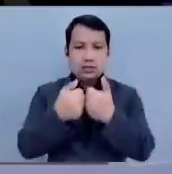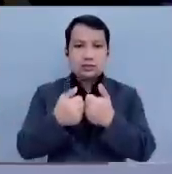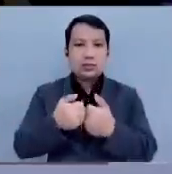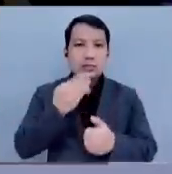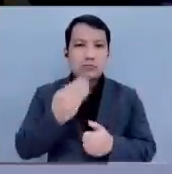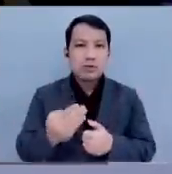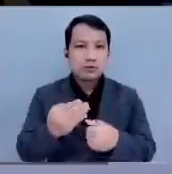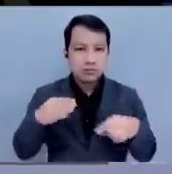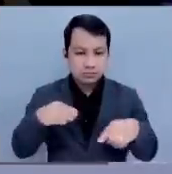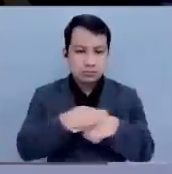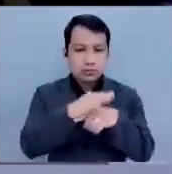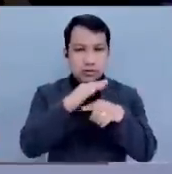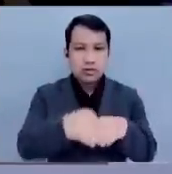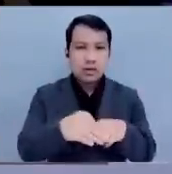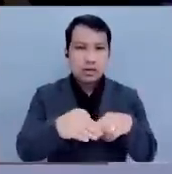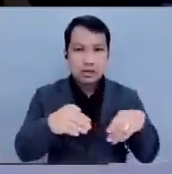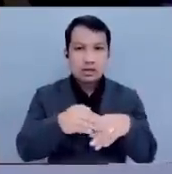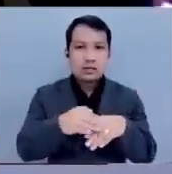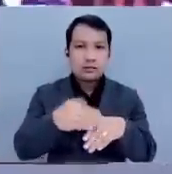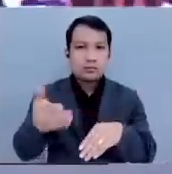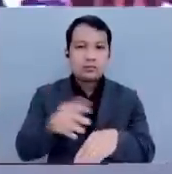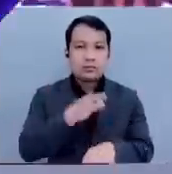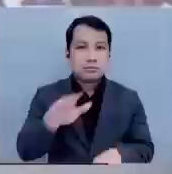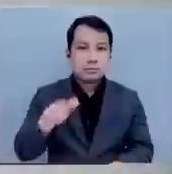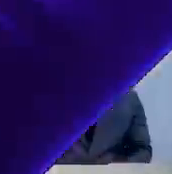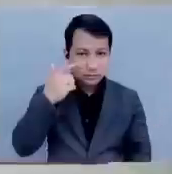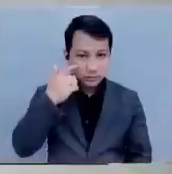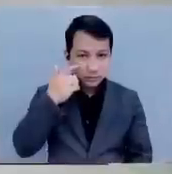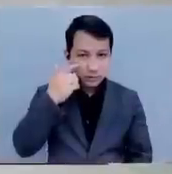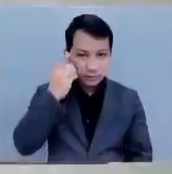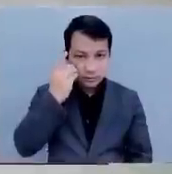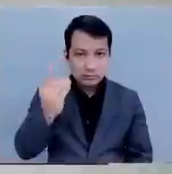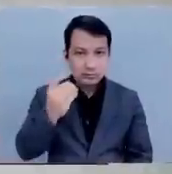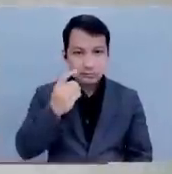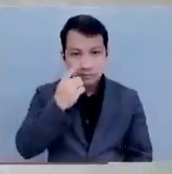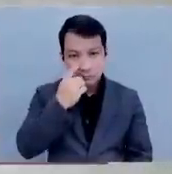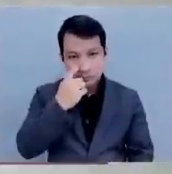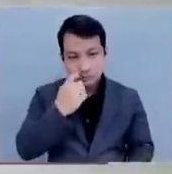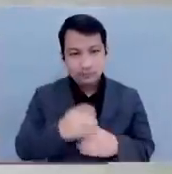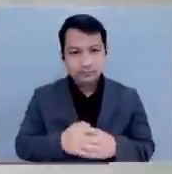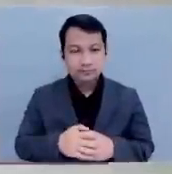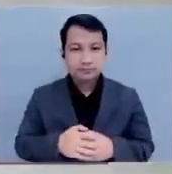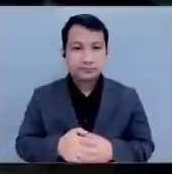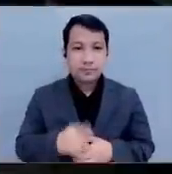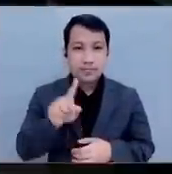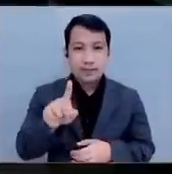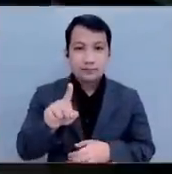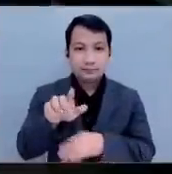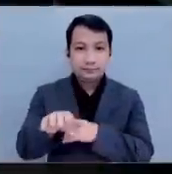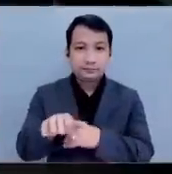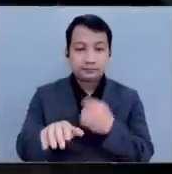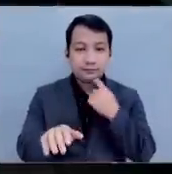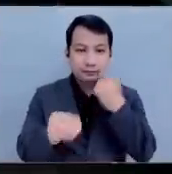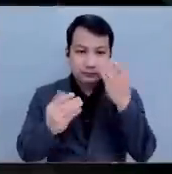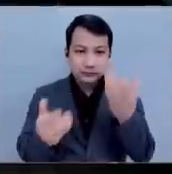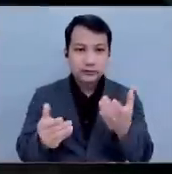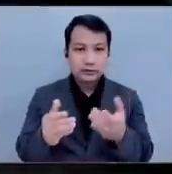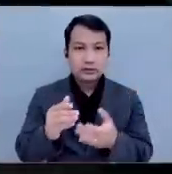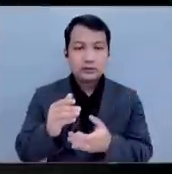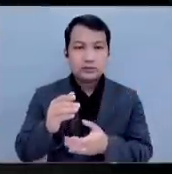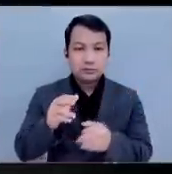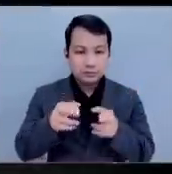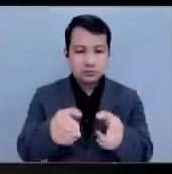paikiramay sa kanya. Nagbabalik si Gary De Leon. Pasado alauna kaninang madaling araw sa Circumferential Road sa